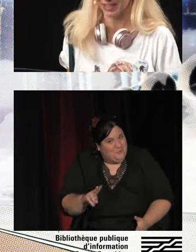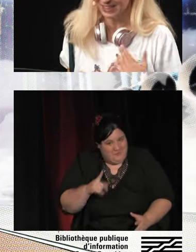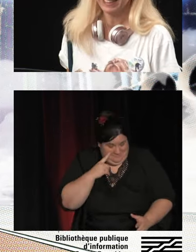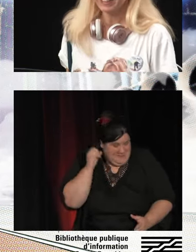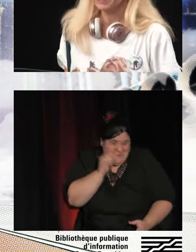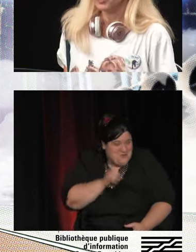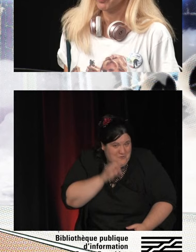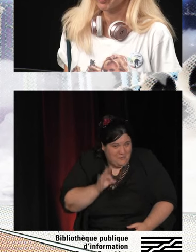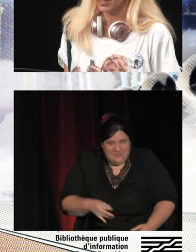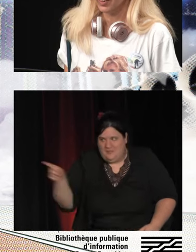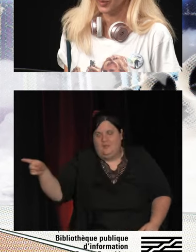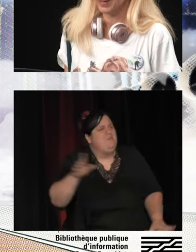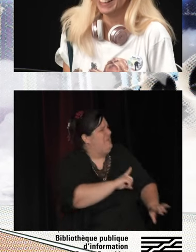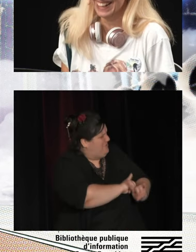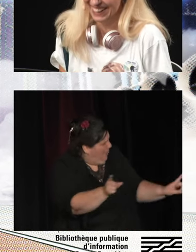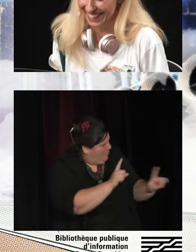tristes. Non mais en vrai,